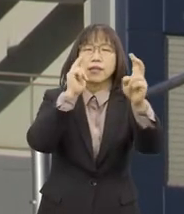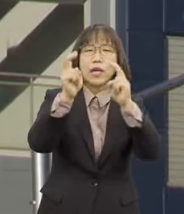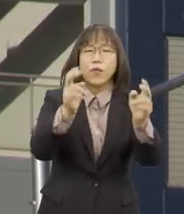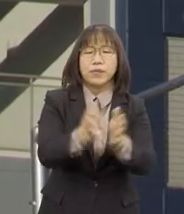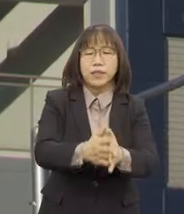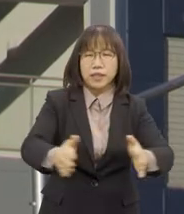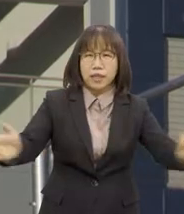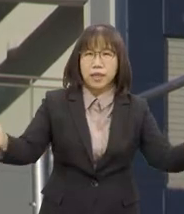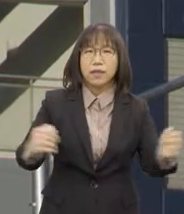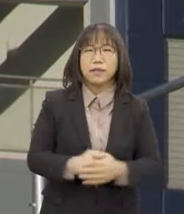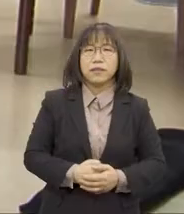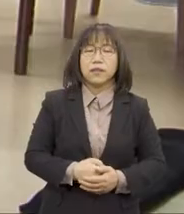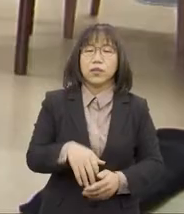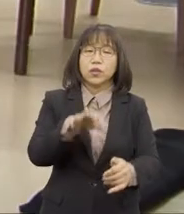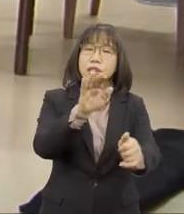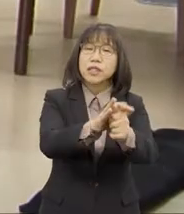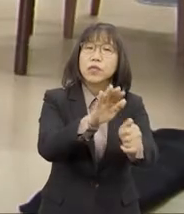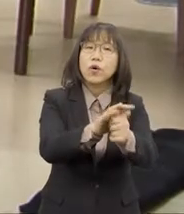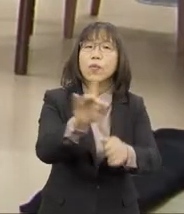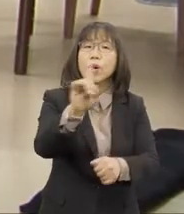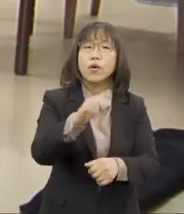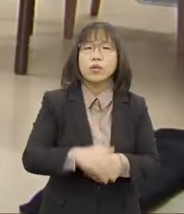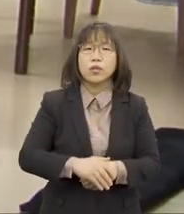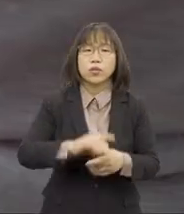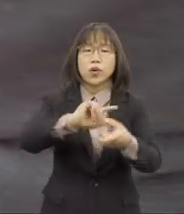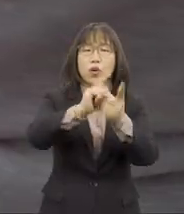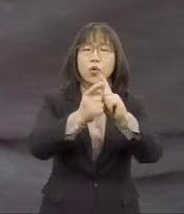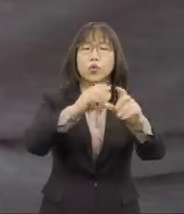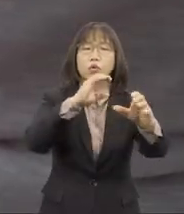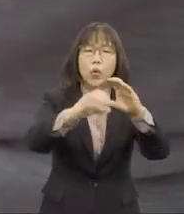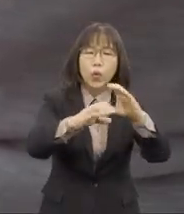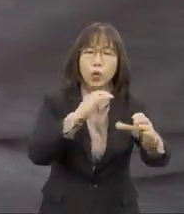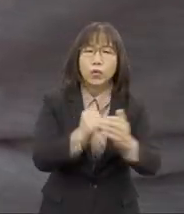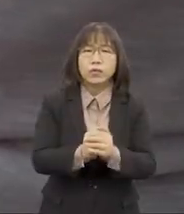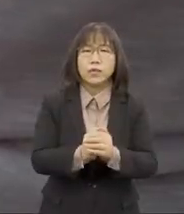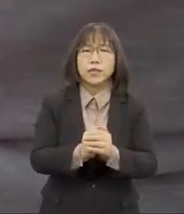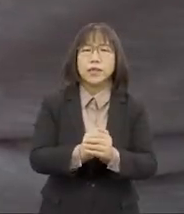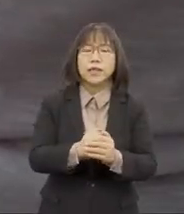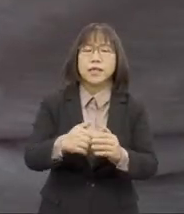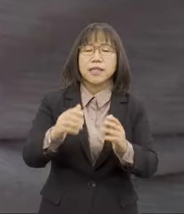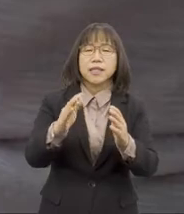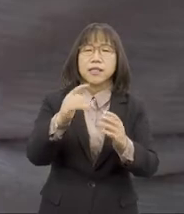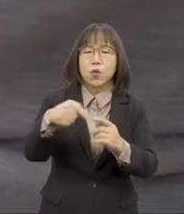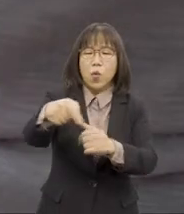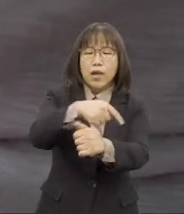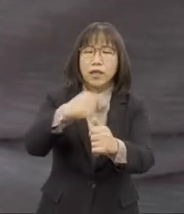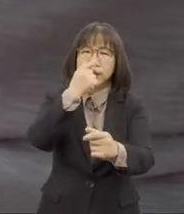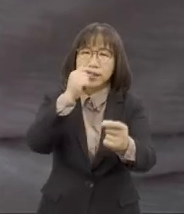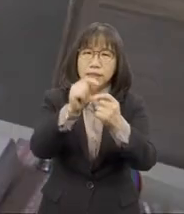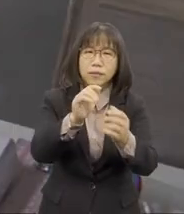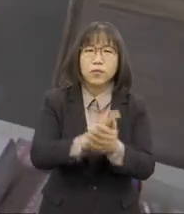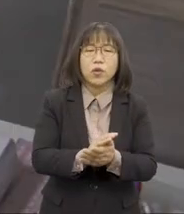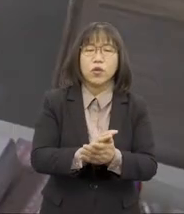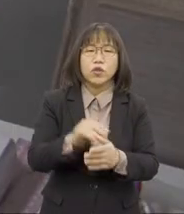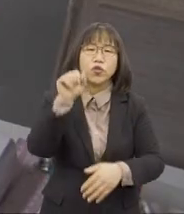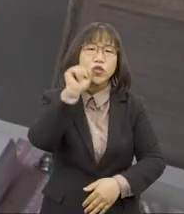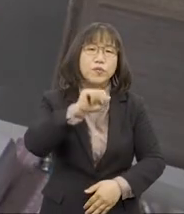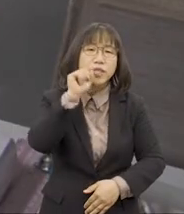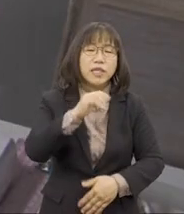사업을 추진합니다. 지원 분야는 소통 주민화, 친환경 실천 체험, 취미